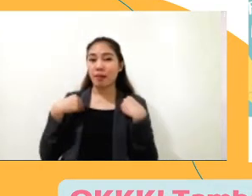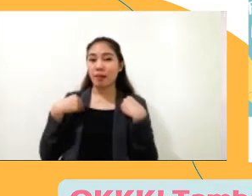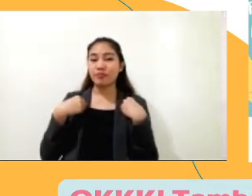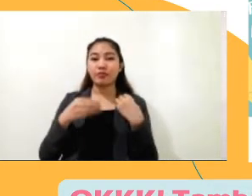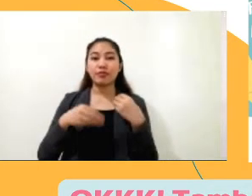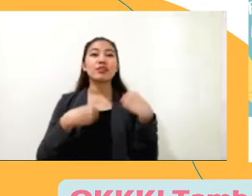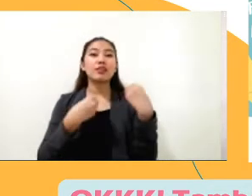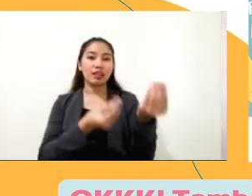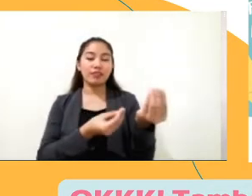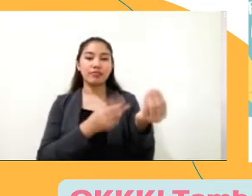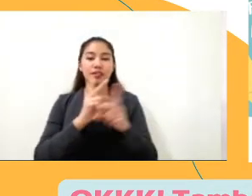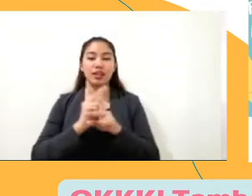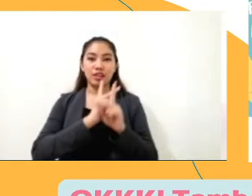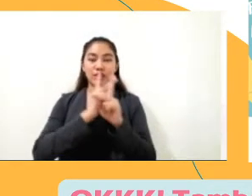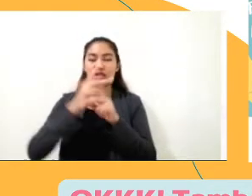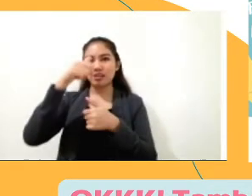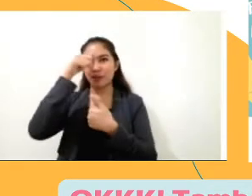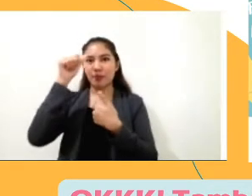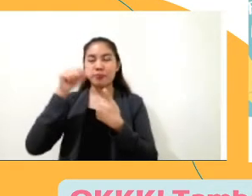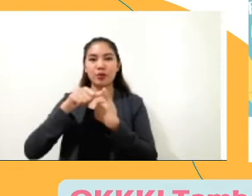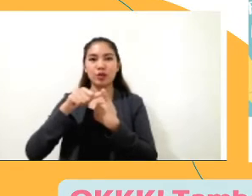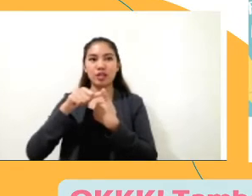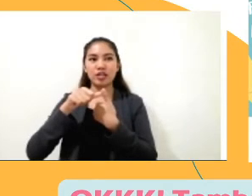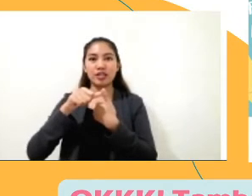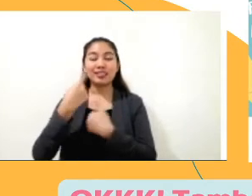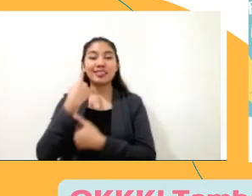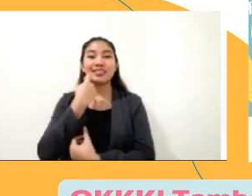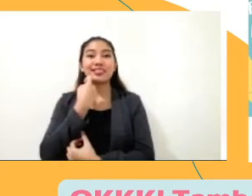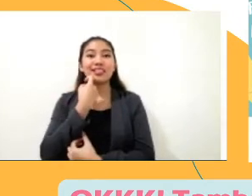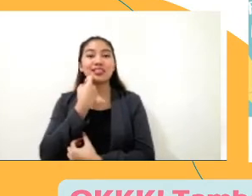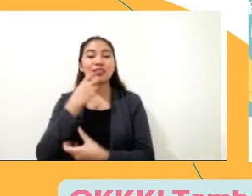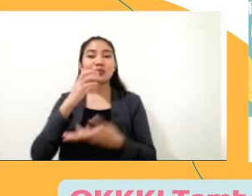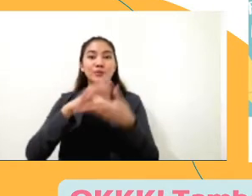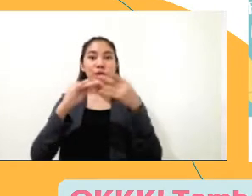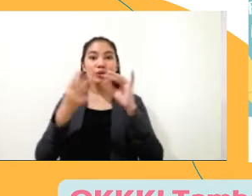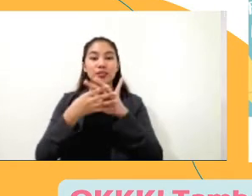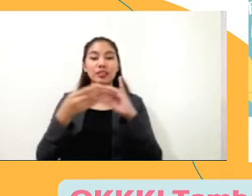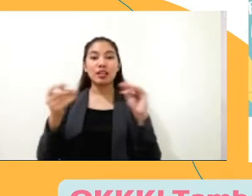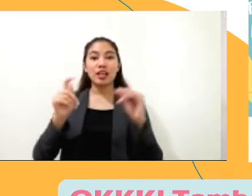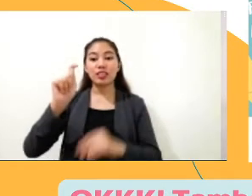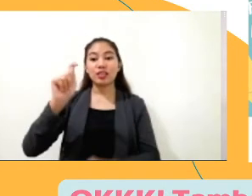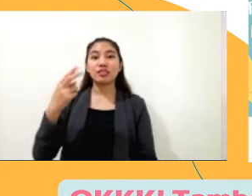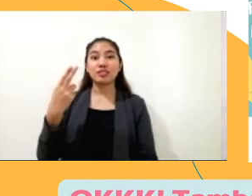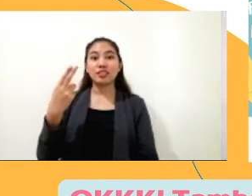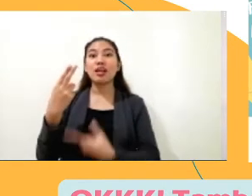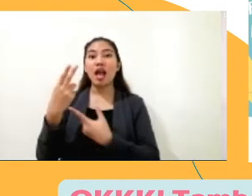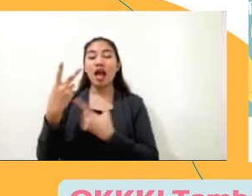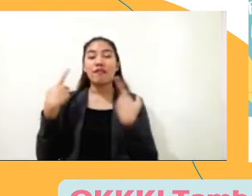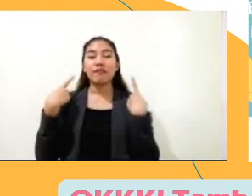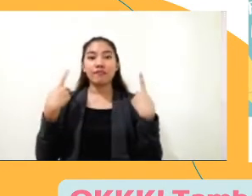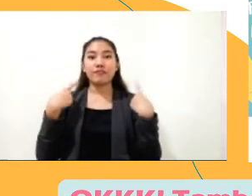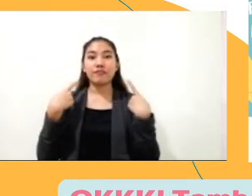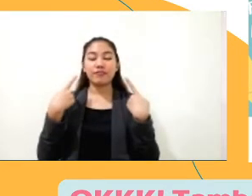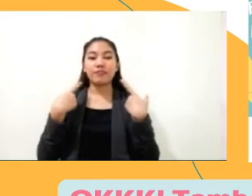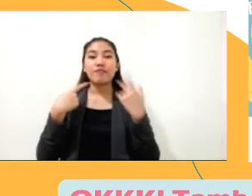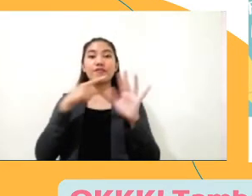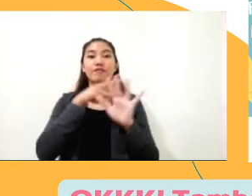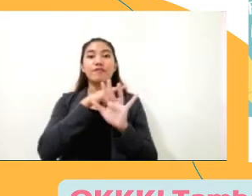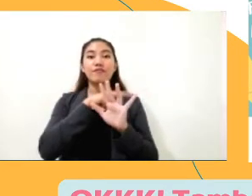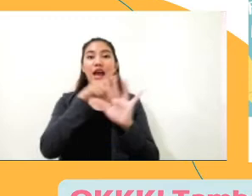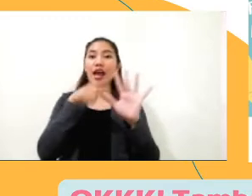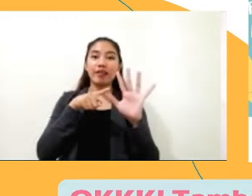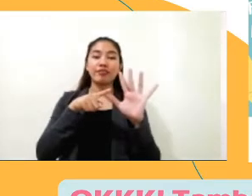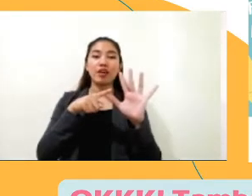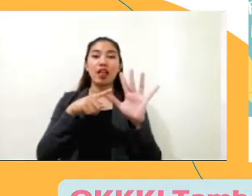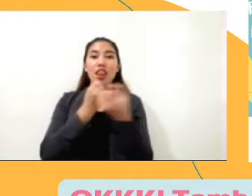kalinga. So kung tatandaan natin yung kwento sa atin last week ni Kuya Dan, no, meron tayong love